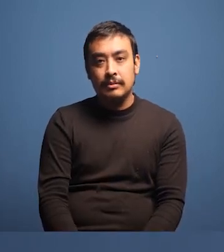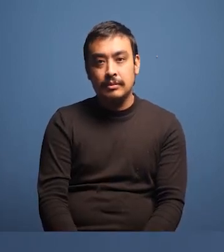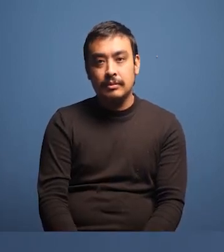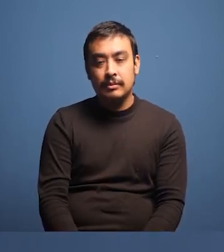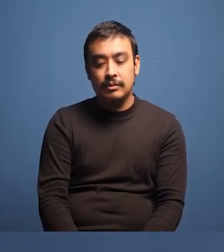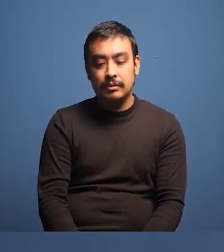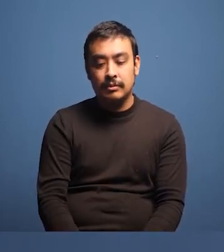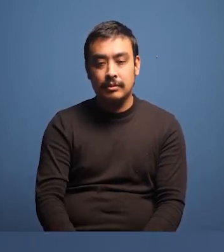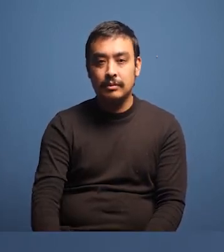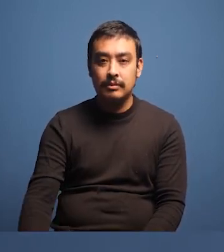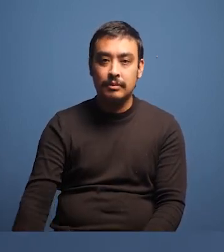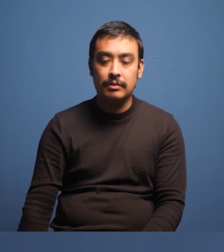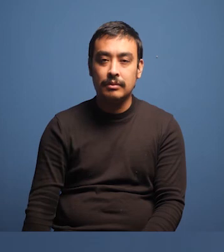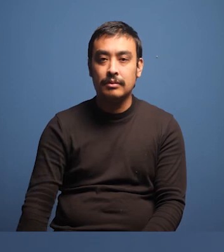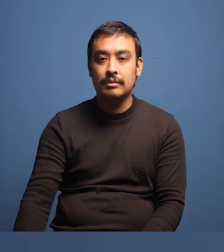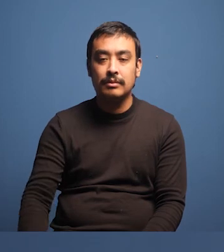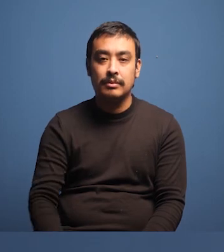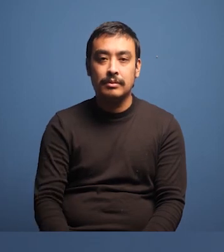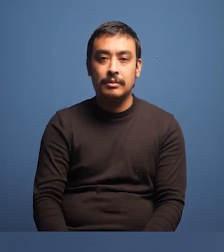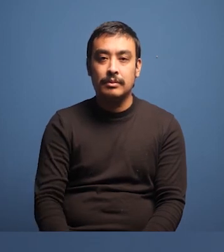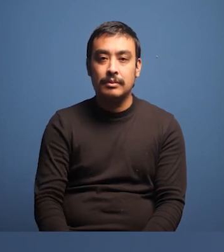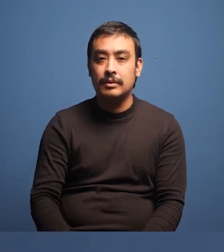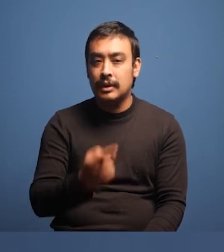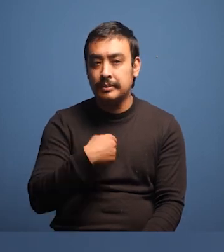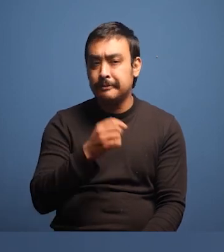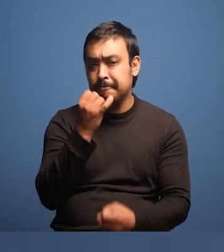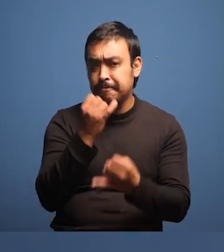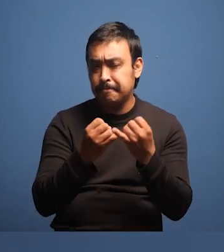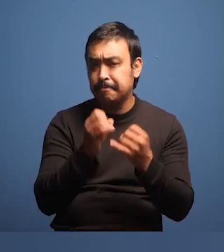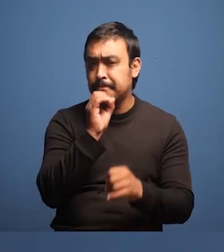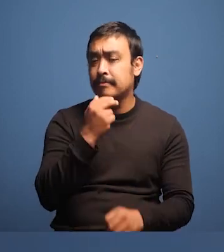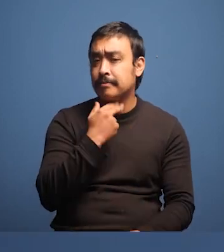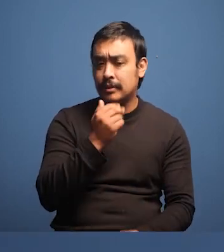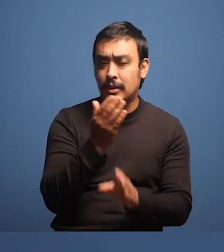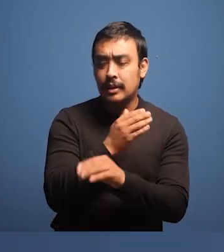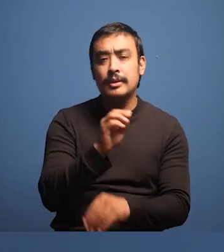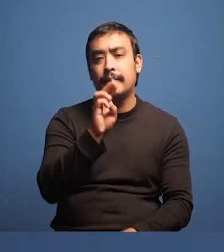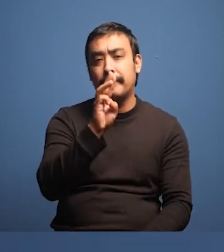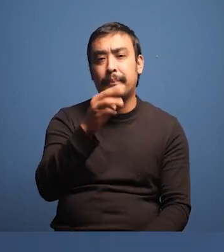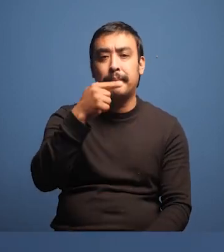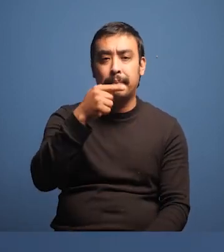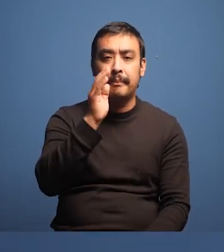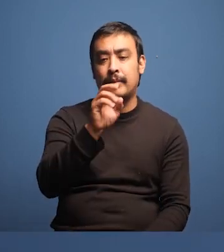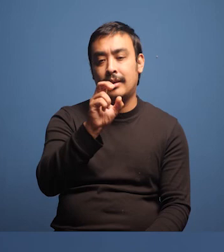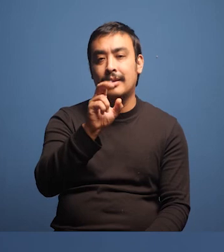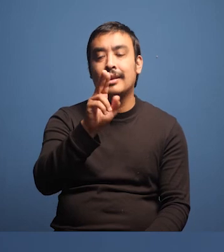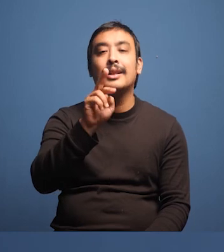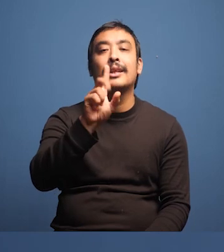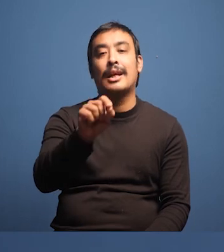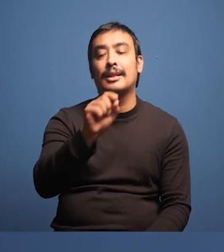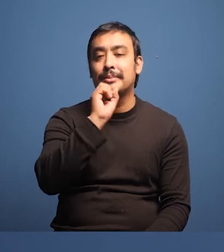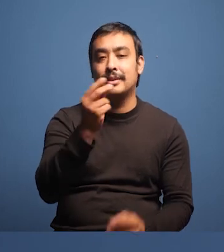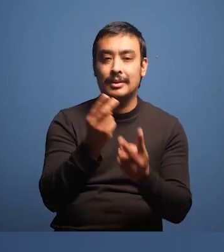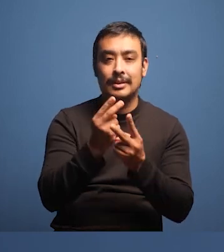सो 4 मिनटसम्म चाहिँ बिफोर वी एन्ड हामी चाहिँ के भन्न चाहन्छौँ भने अघि मन्दिराजीले भनि नै सक्नुभयो तपाईँहरूले कुनै पनि पोस्टहरू